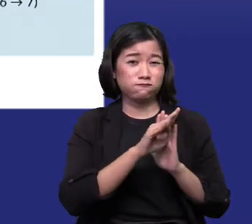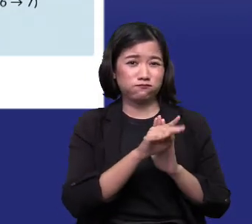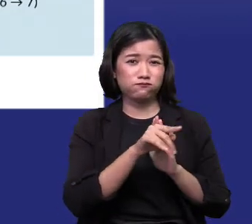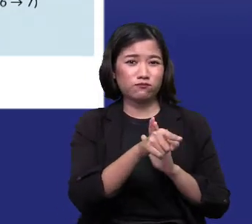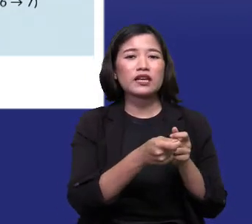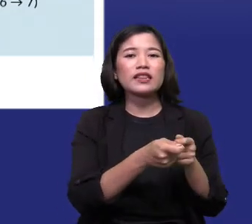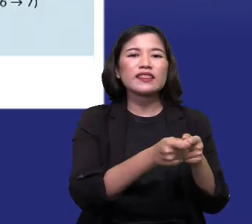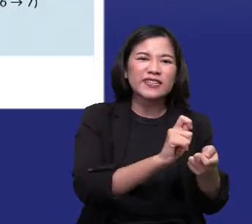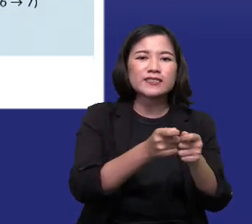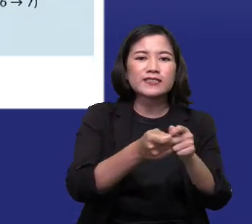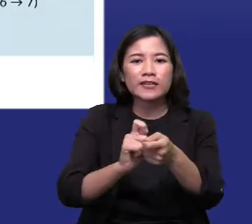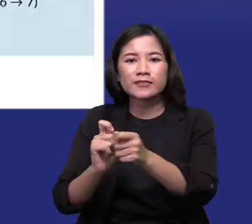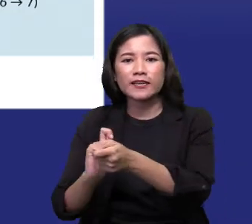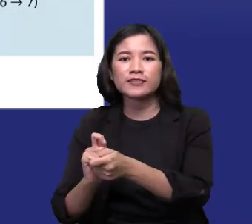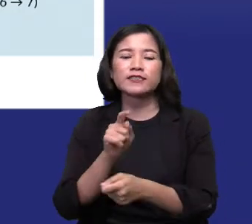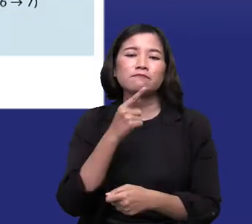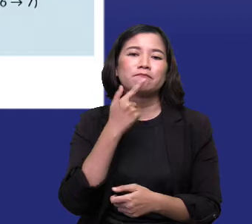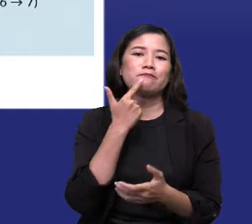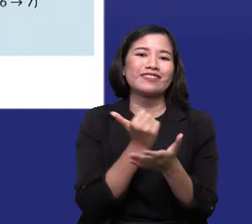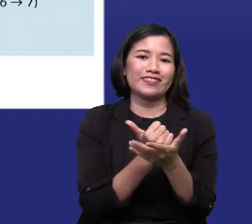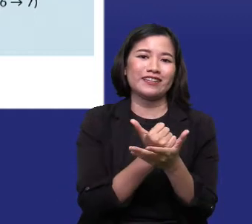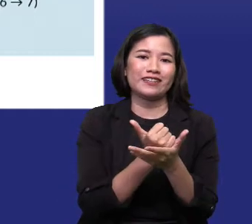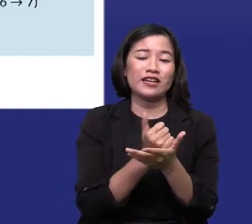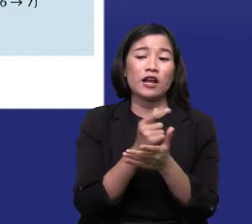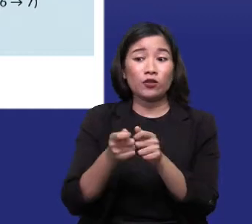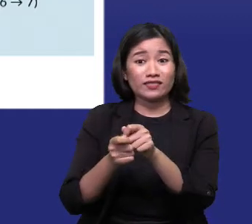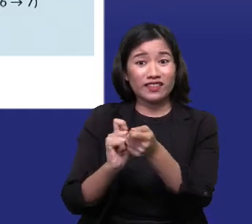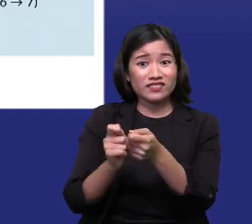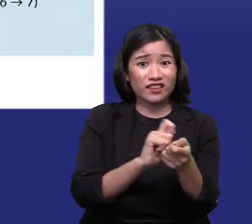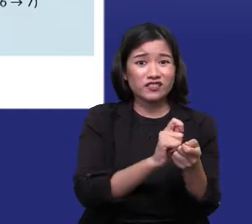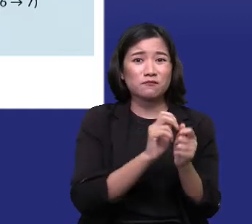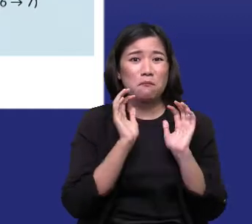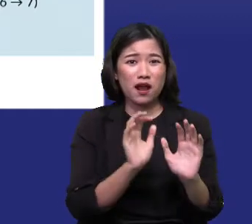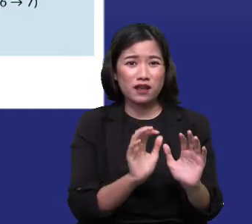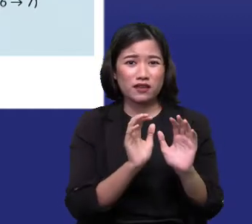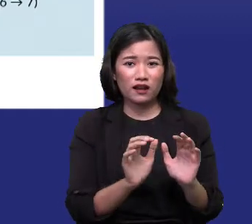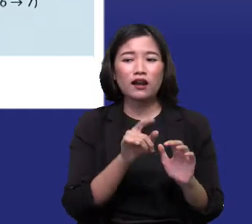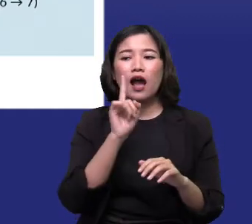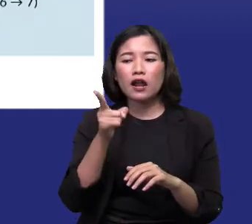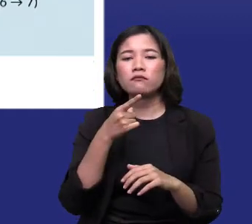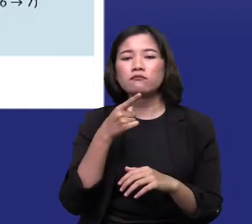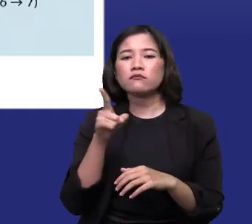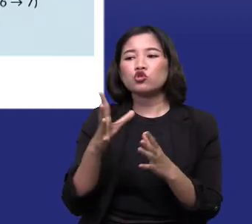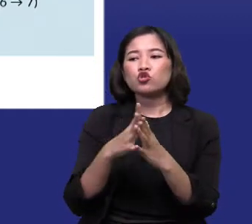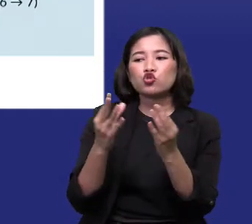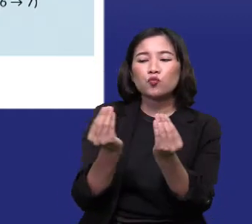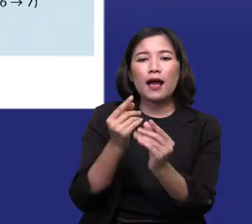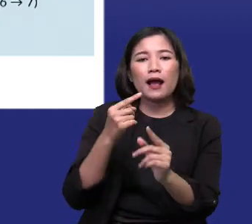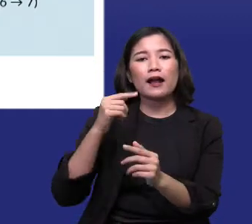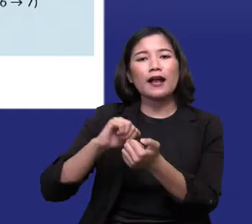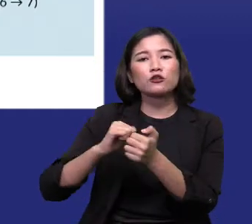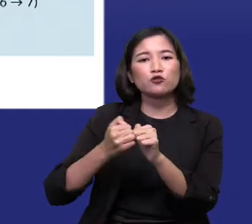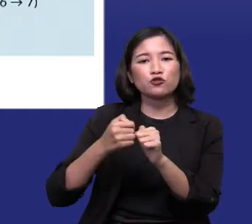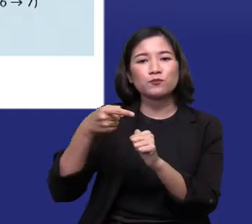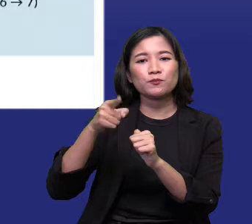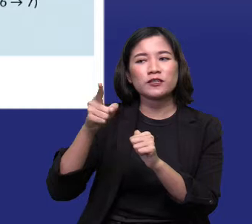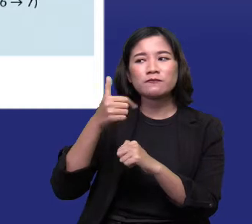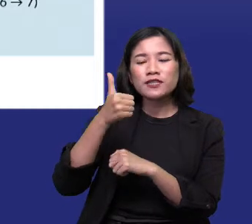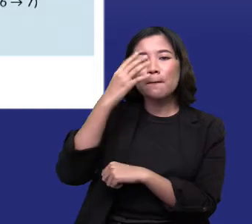indikator yang sangat penting sebab dengan testing yang tinggi akan semakin meningkatkan keakuratan jumlah kasus positif di tengah